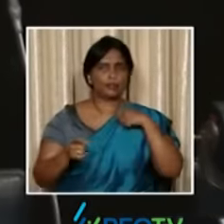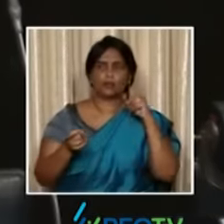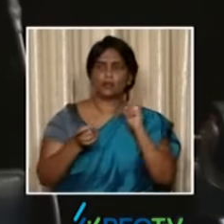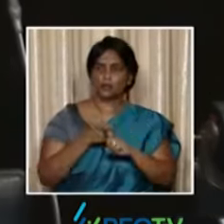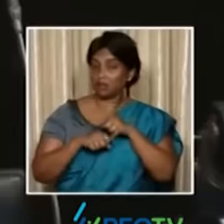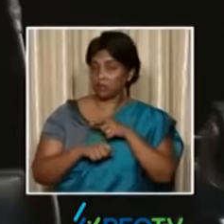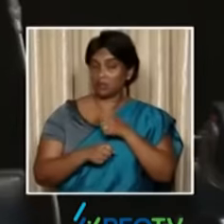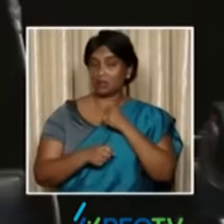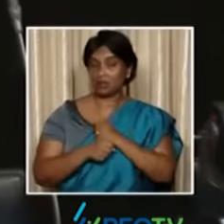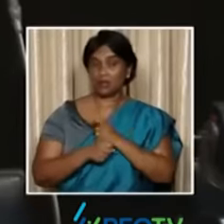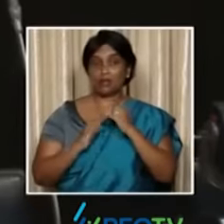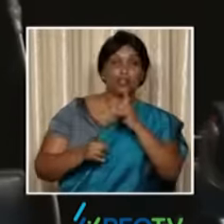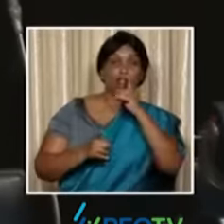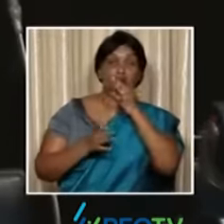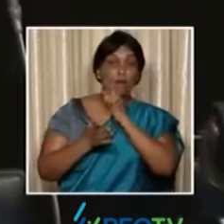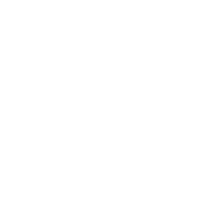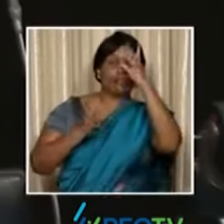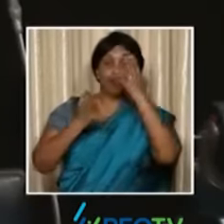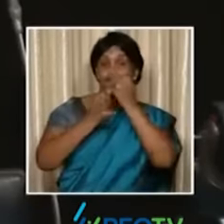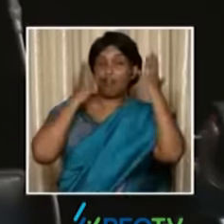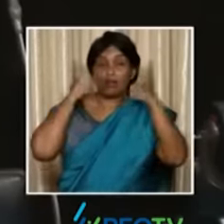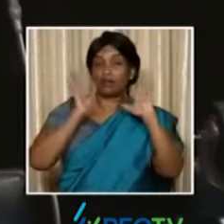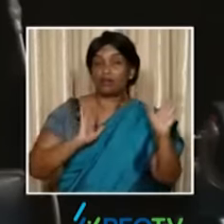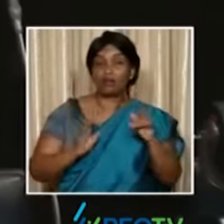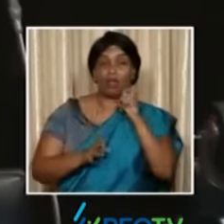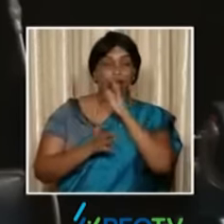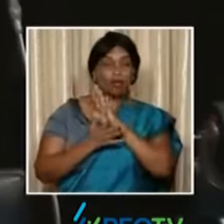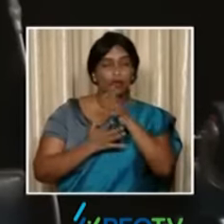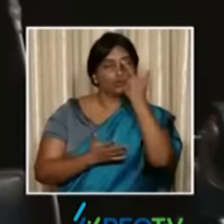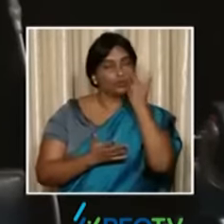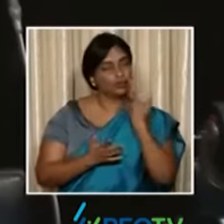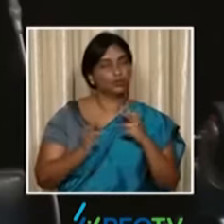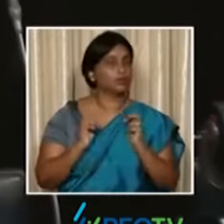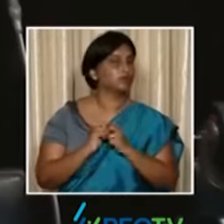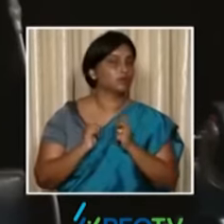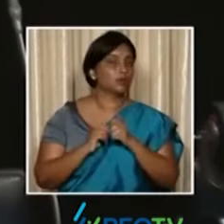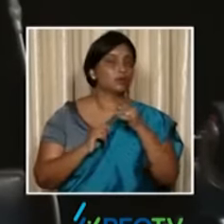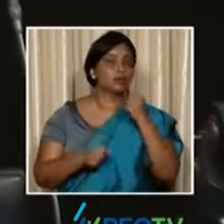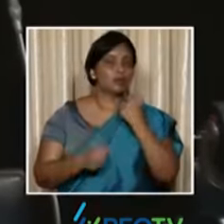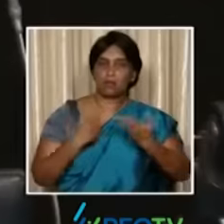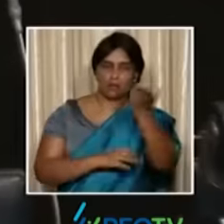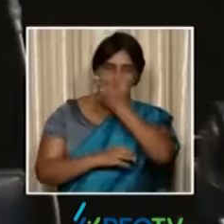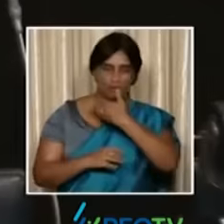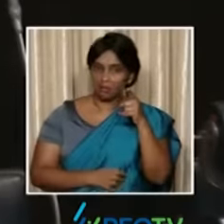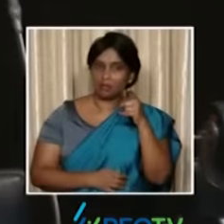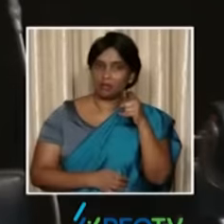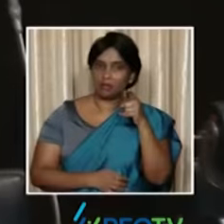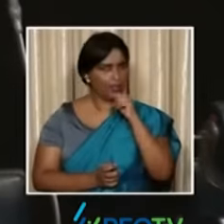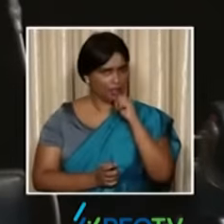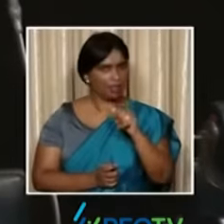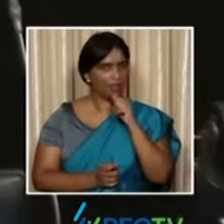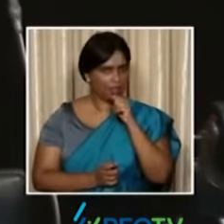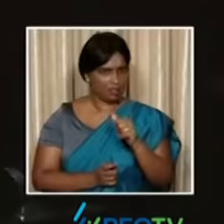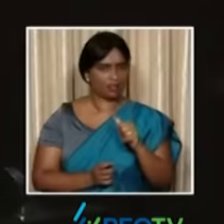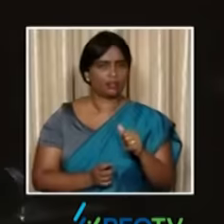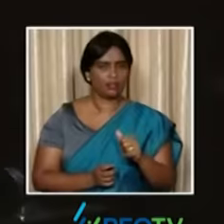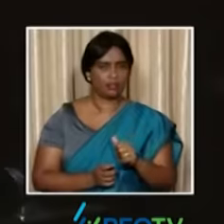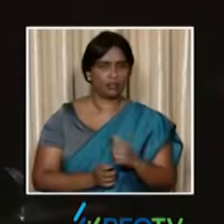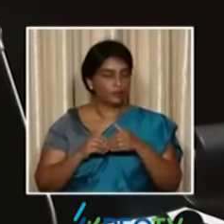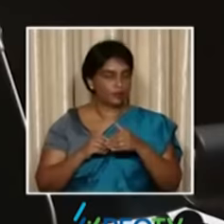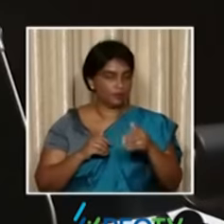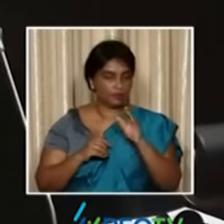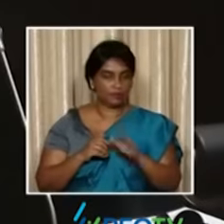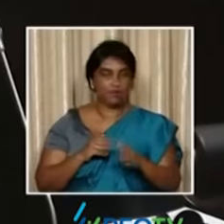මේ ක්‍රියාත්මක කරන්නේ. ඊවල හදලා දෙන්නේ නැහැ හම්බන්තොට මිනිස්සු අන්ත අසරණ තත්ත්වයටපත් කරේ මේ රාජපක්ෂ ආණ්ඩුව. තමුන්නාසෙත් සමග ආවල් ගන්න එපා